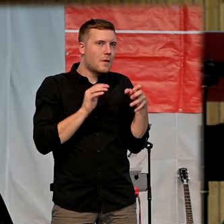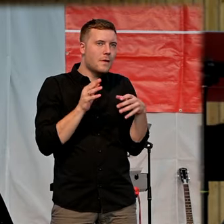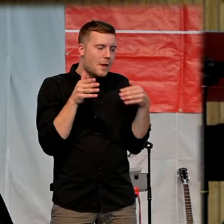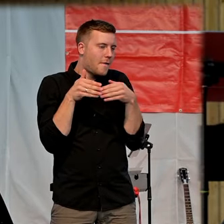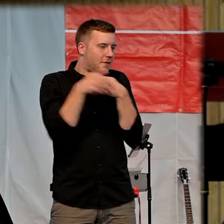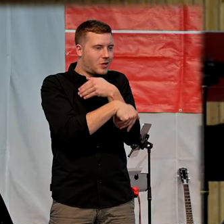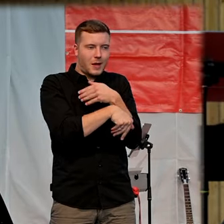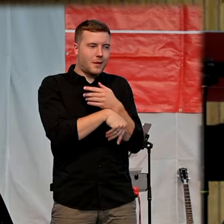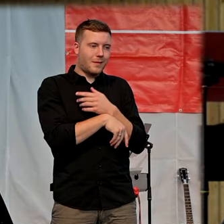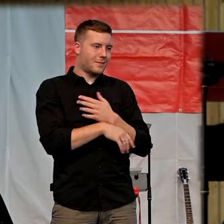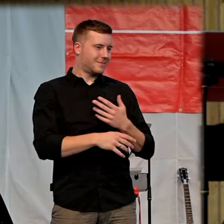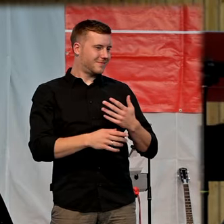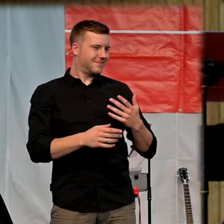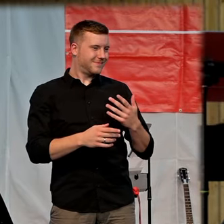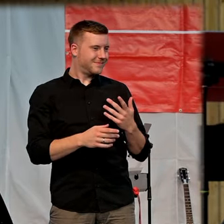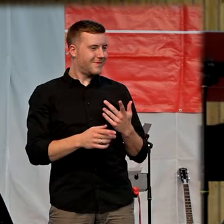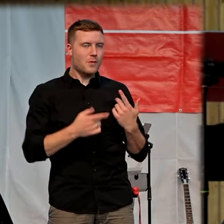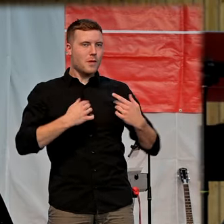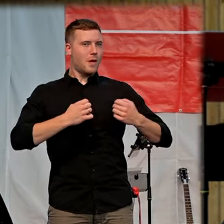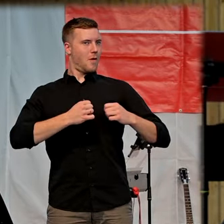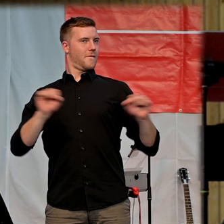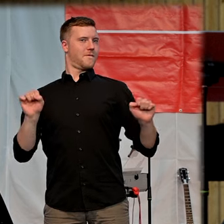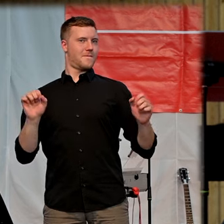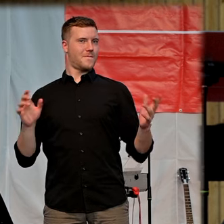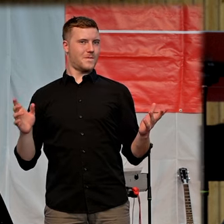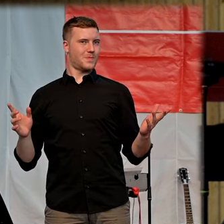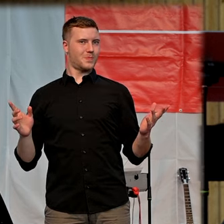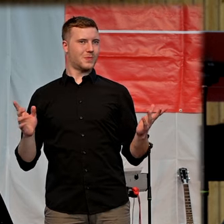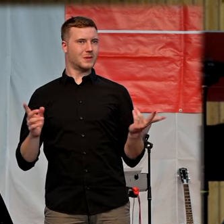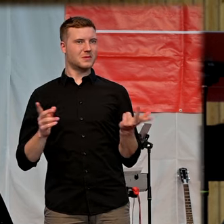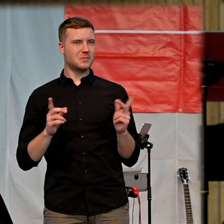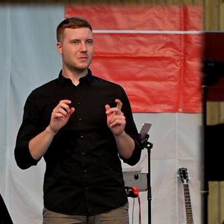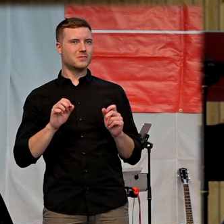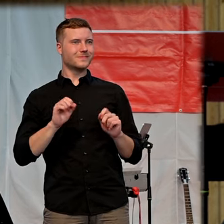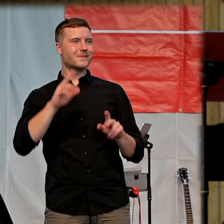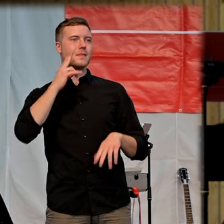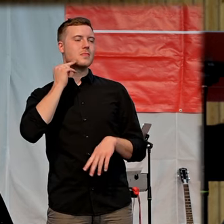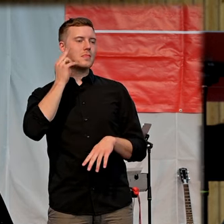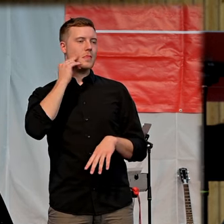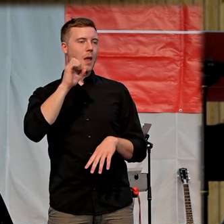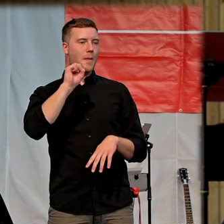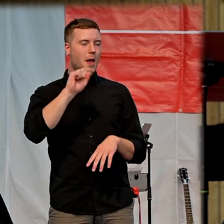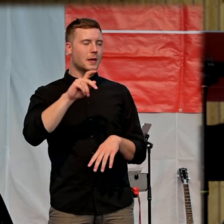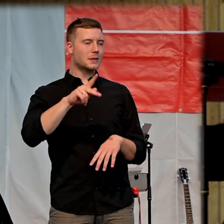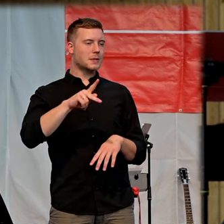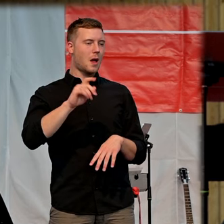alles schon gegeben. Man nennt es heute Eskapismus, ein